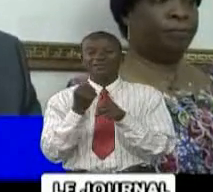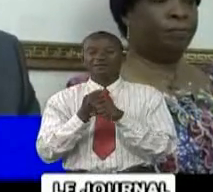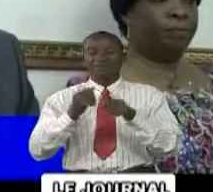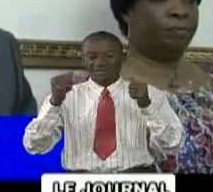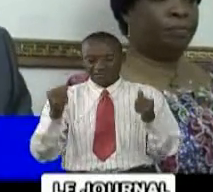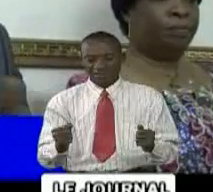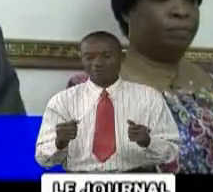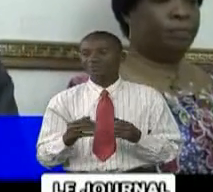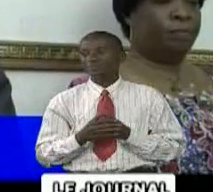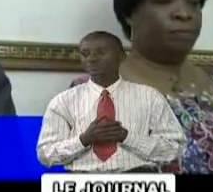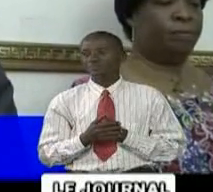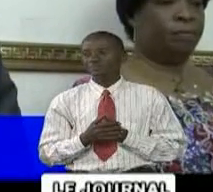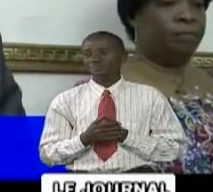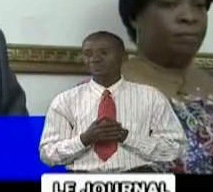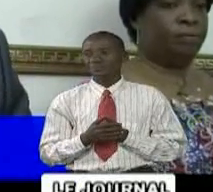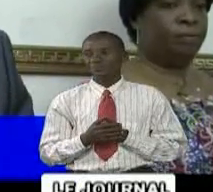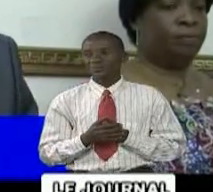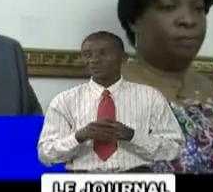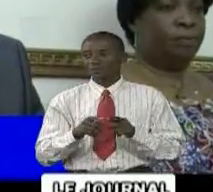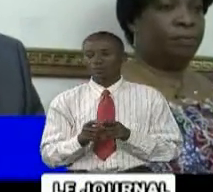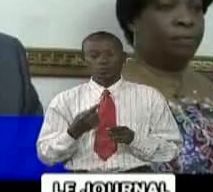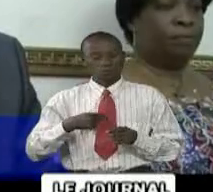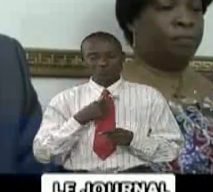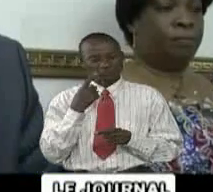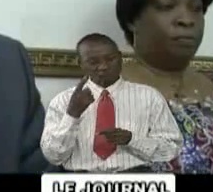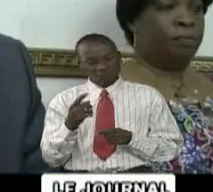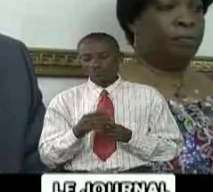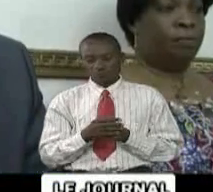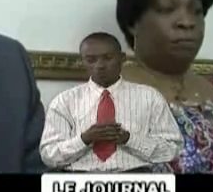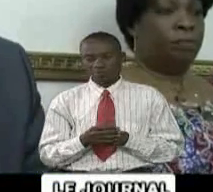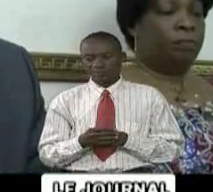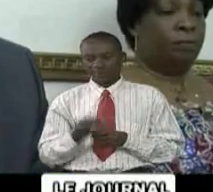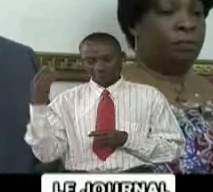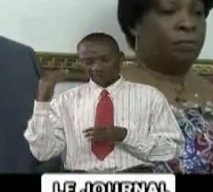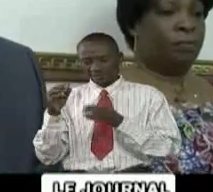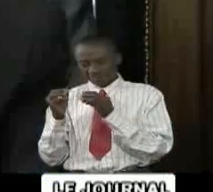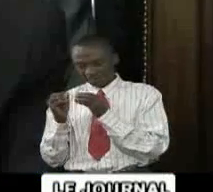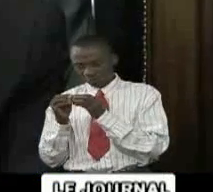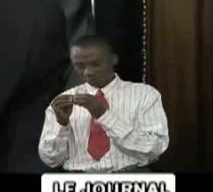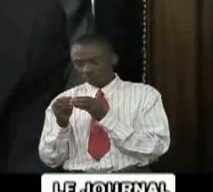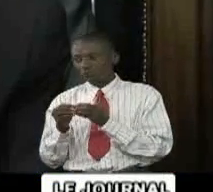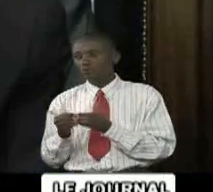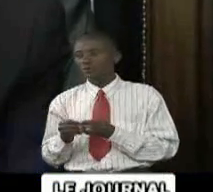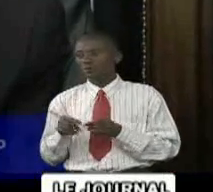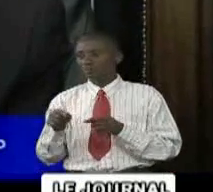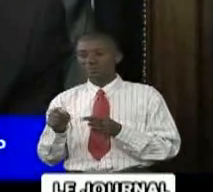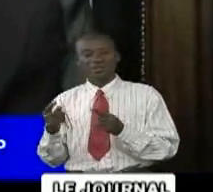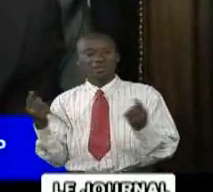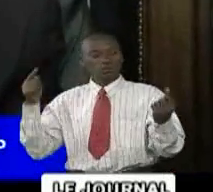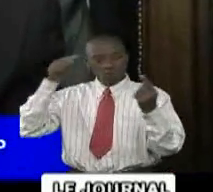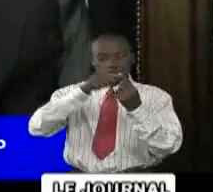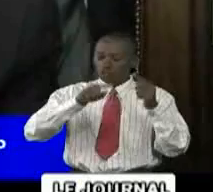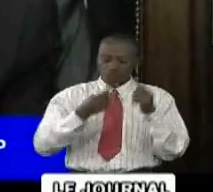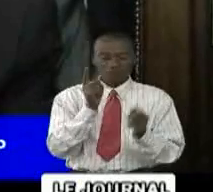trouvé nécessaire de passer directement dans la grande réunion parce que nous sommes dans une situation exceptionnelle. Nous demandons à ce